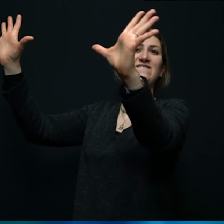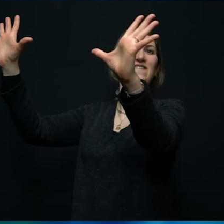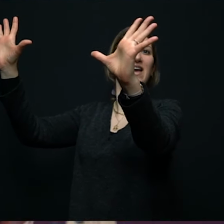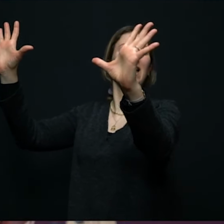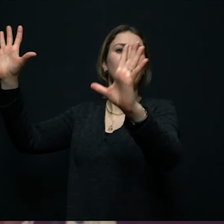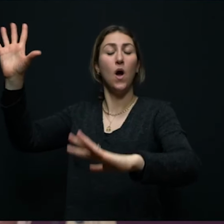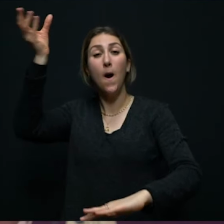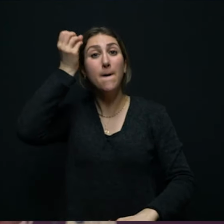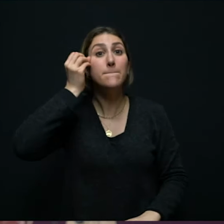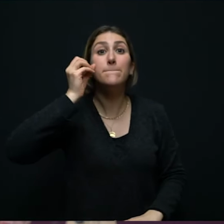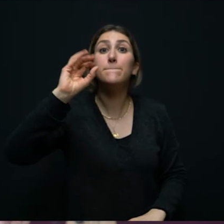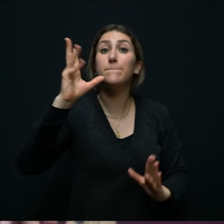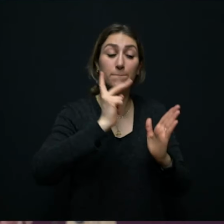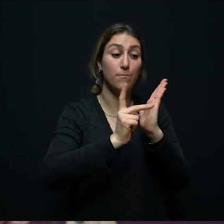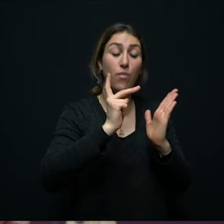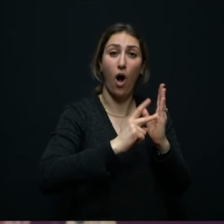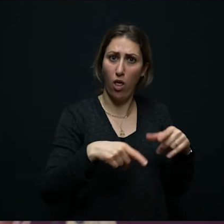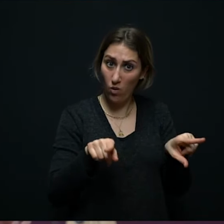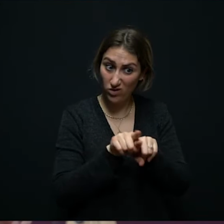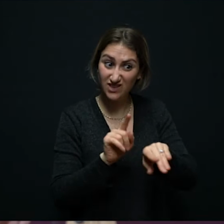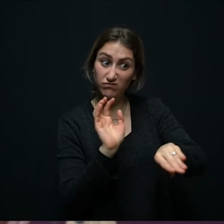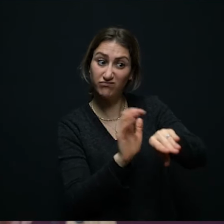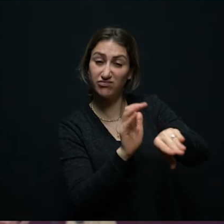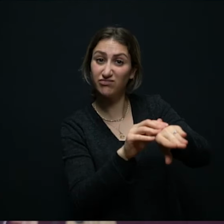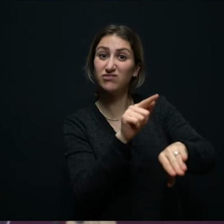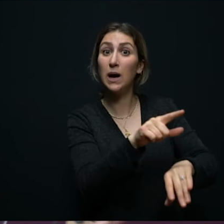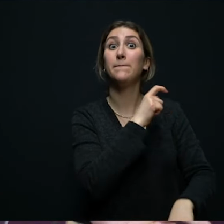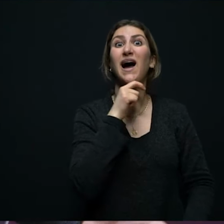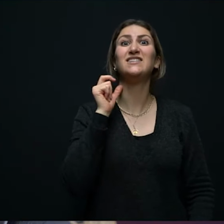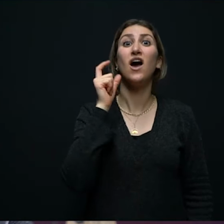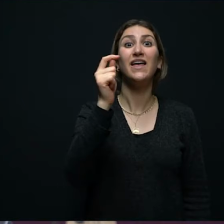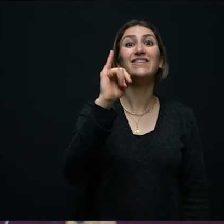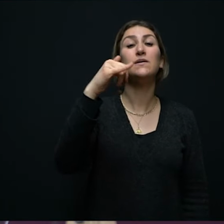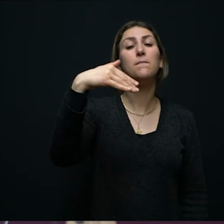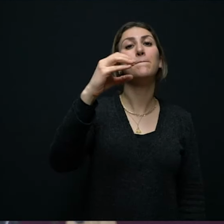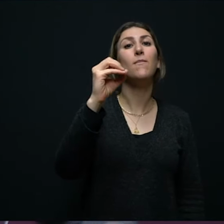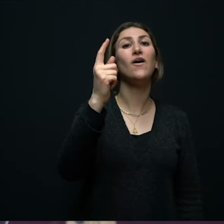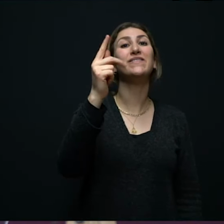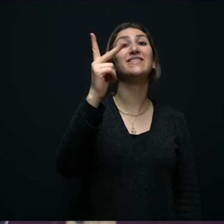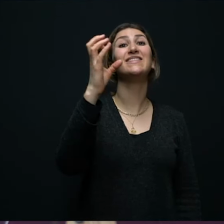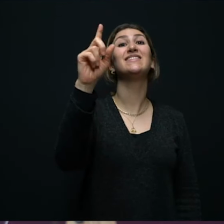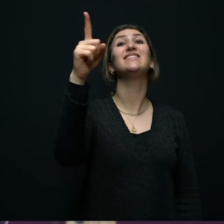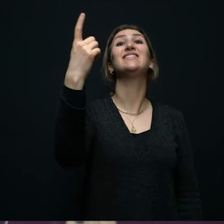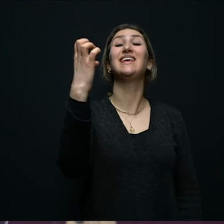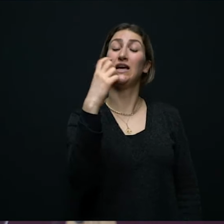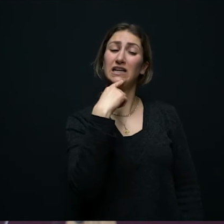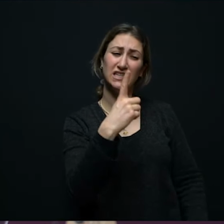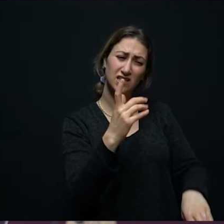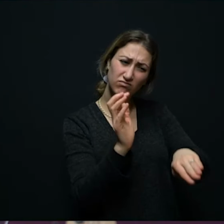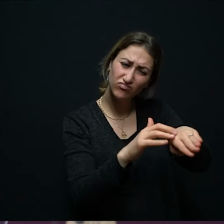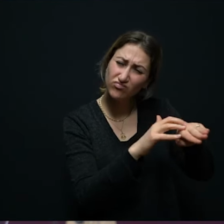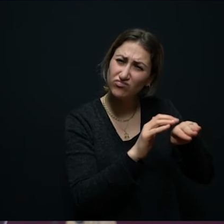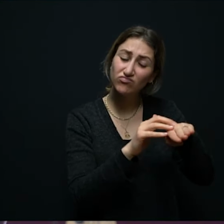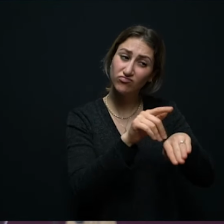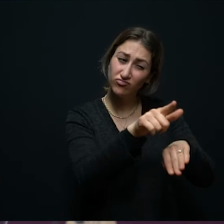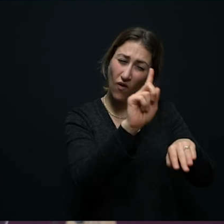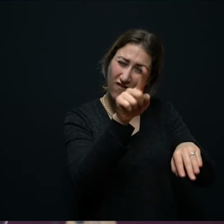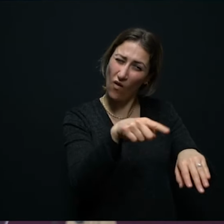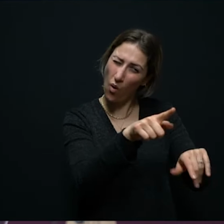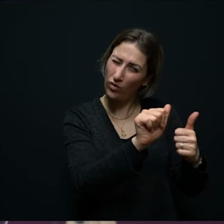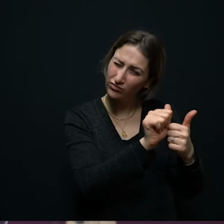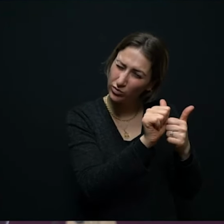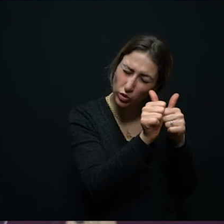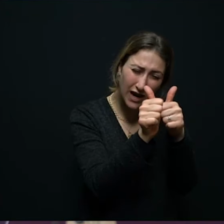bas timothée latence est un pasteur un s'était pas n'importe qui thimoté on le voit comme un petit jeune n'en attendait